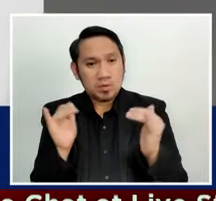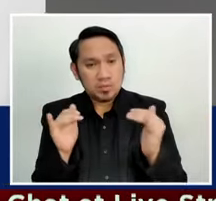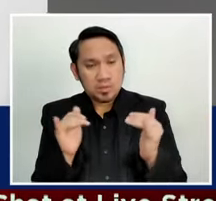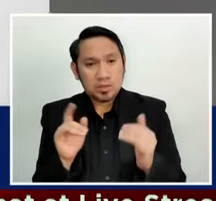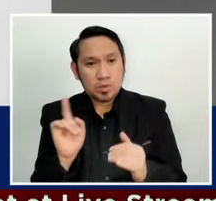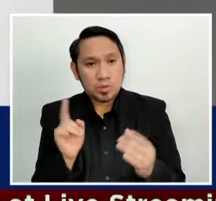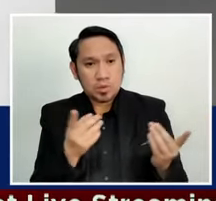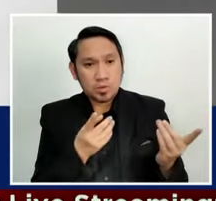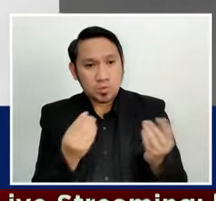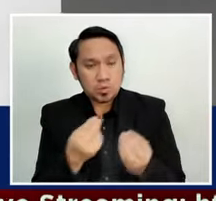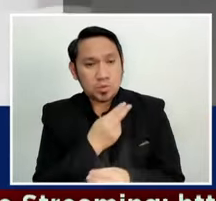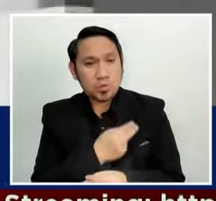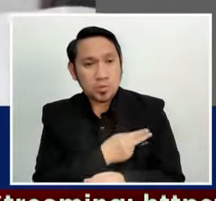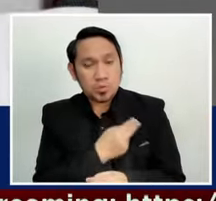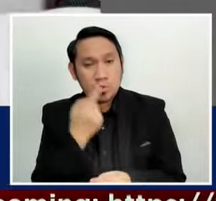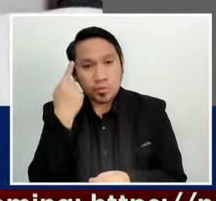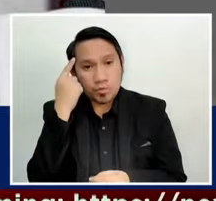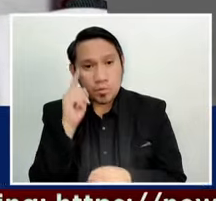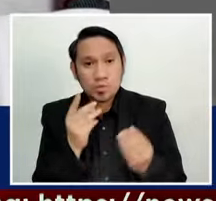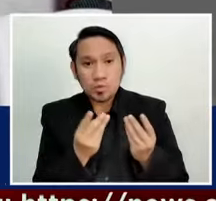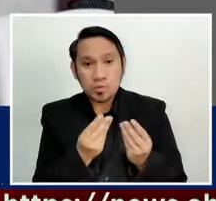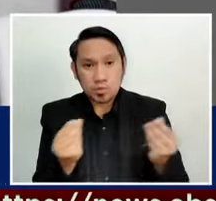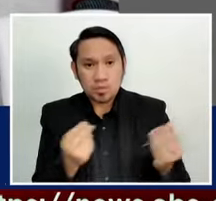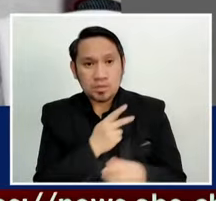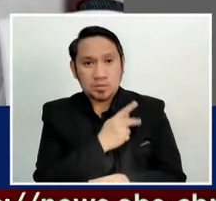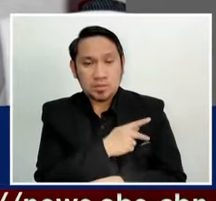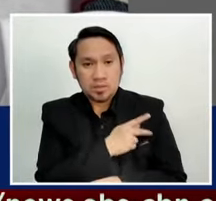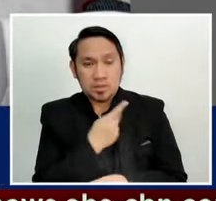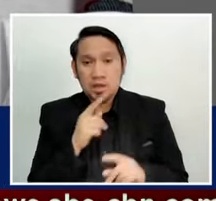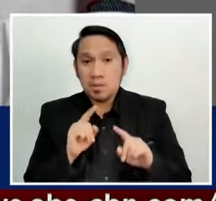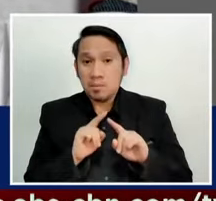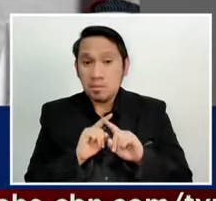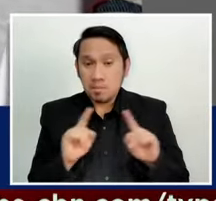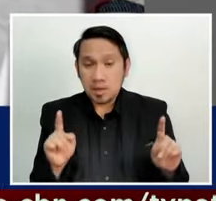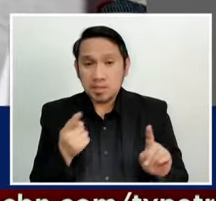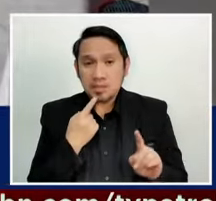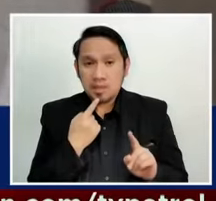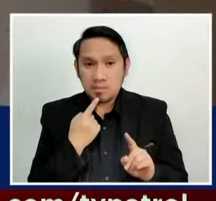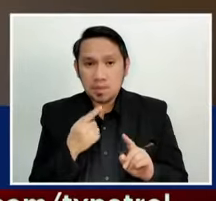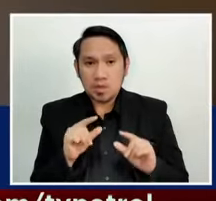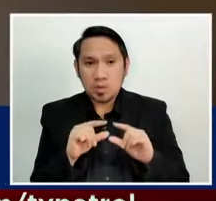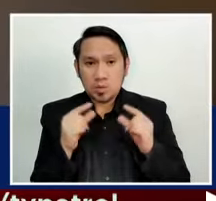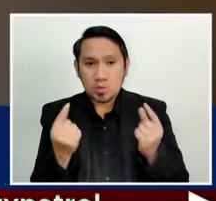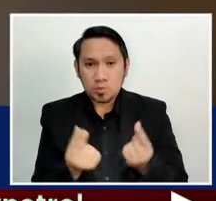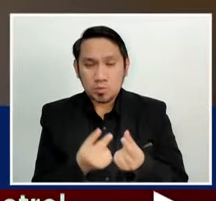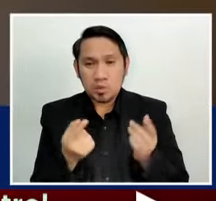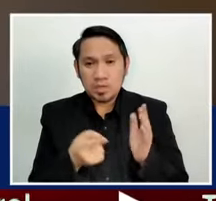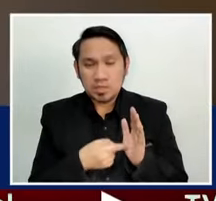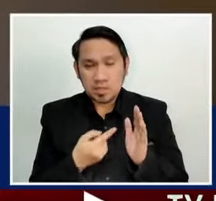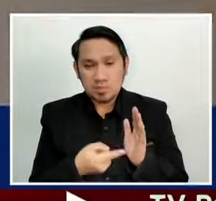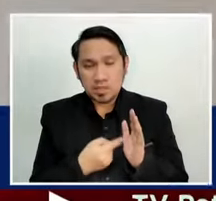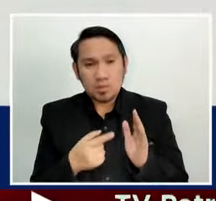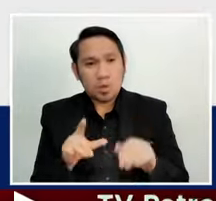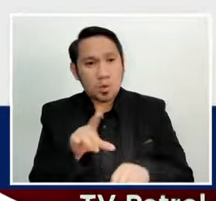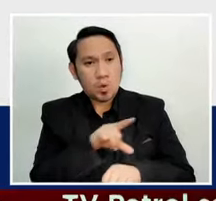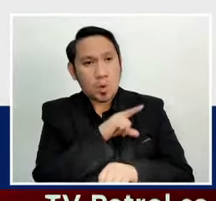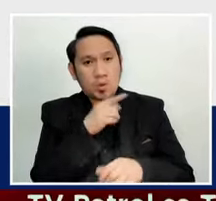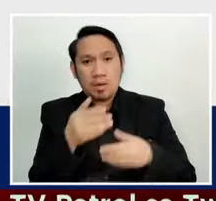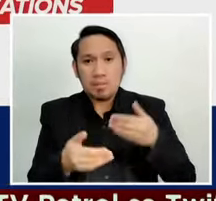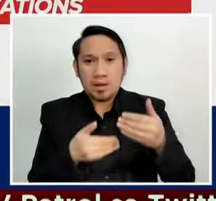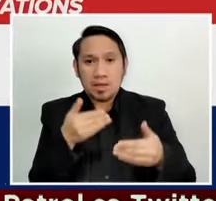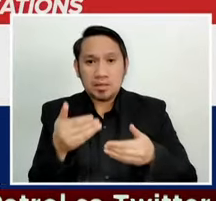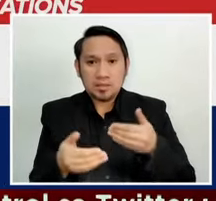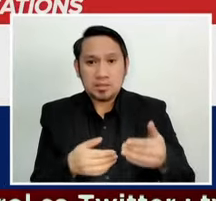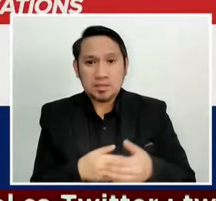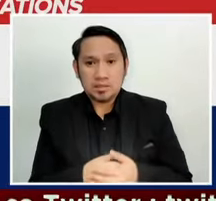gawin ng ospital para sa paggaling ng pasyente. Pero aminado ang grupo na madalas ay matagal na proseso ito. Baka